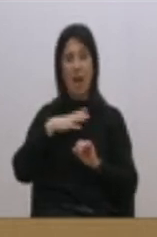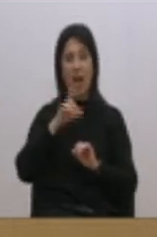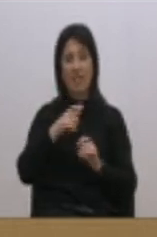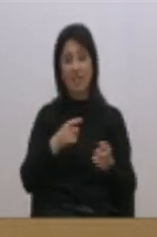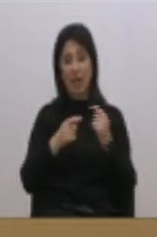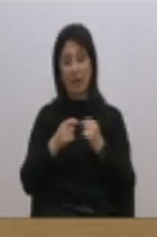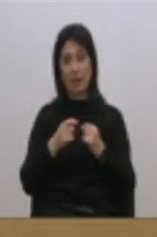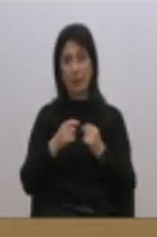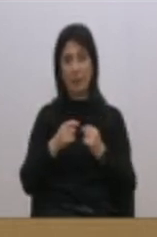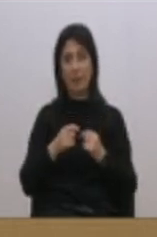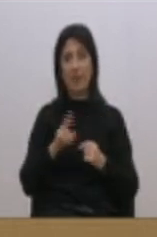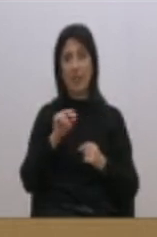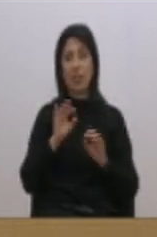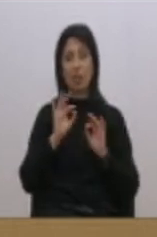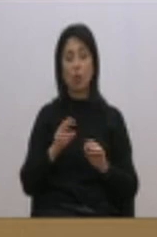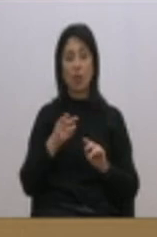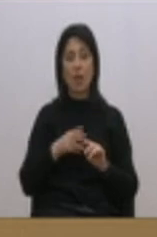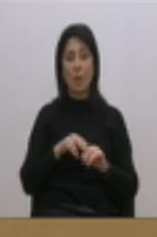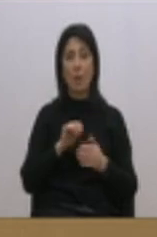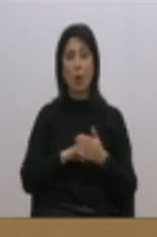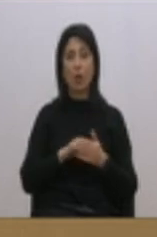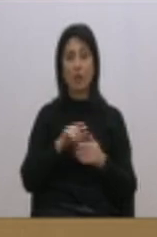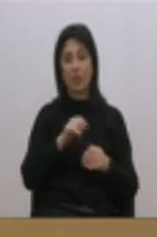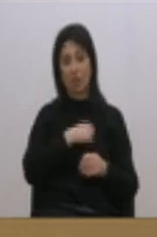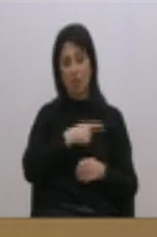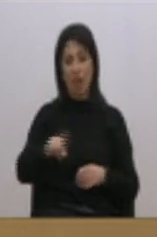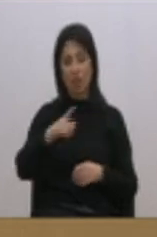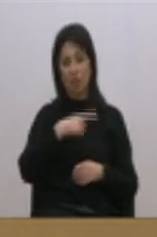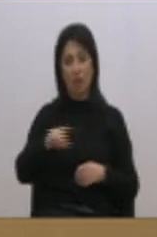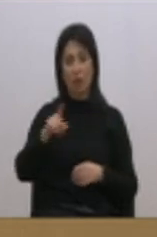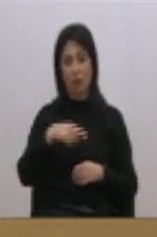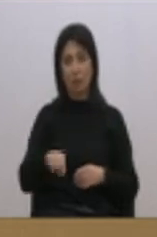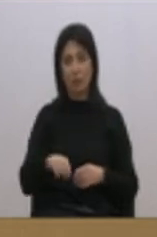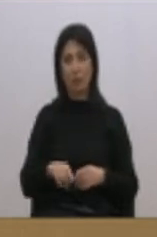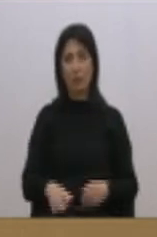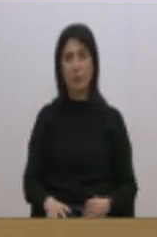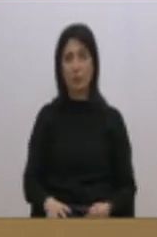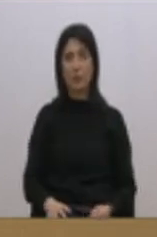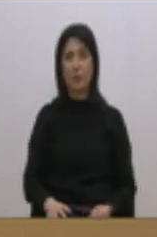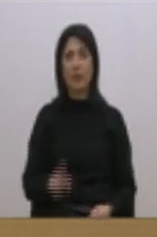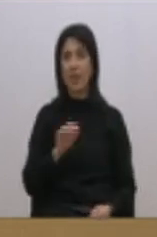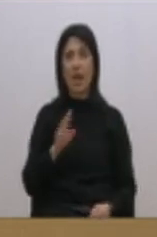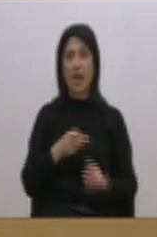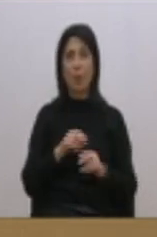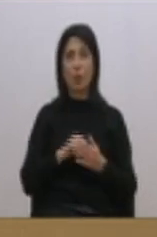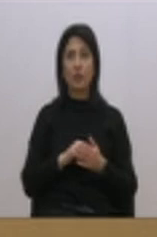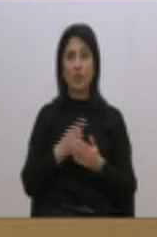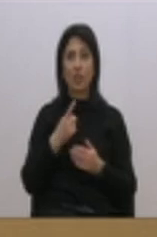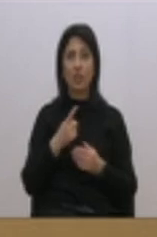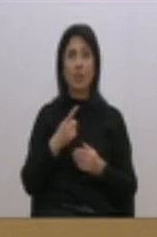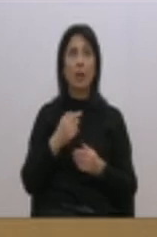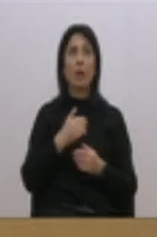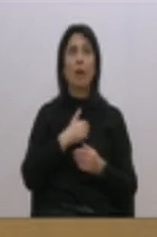khalkhisgan Da, soret am motivit miqavdat mat khalkshi jar adamianebi jarshi. Da ara im motivit ro erti suli